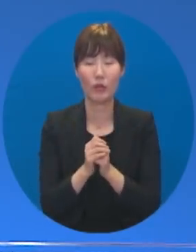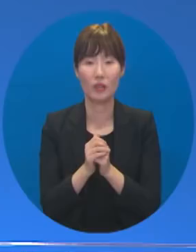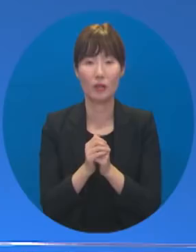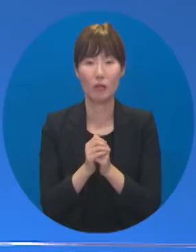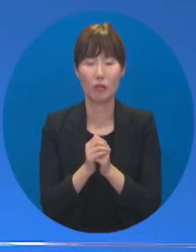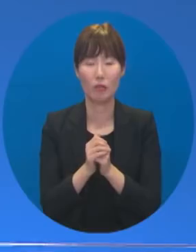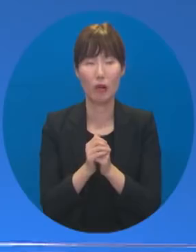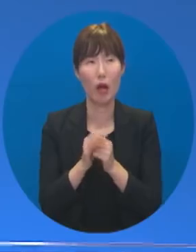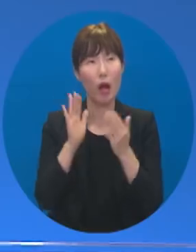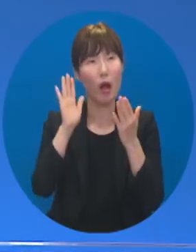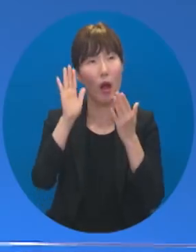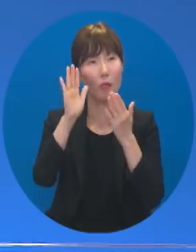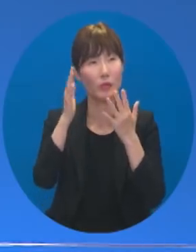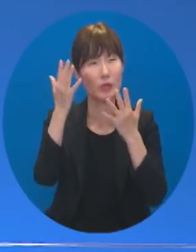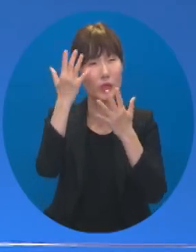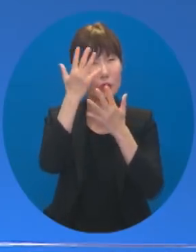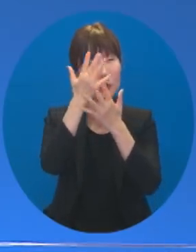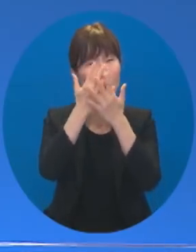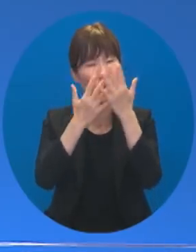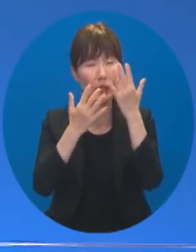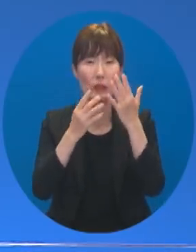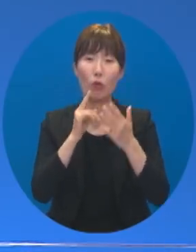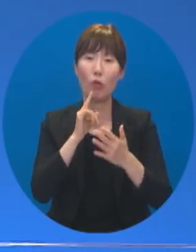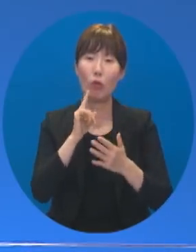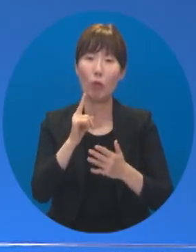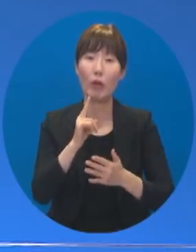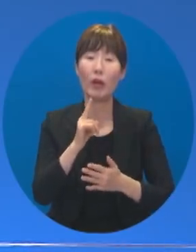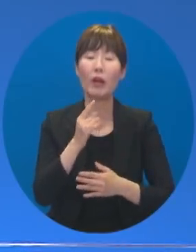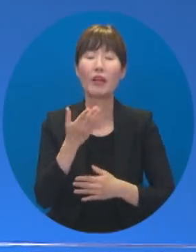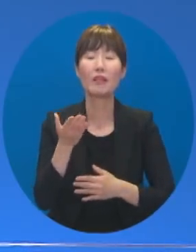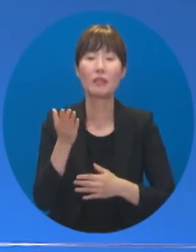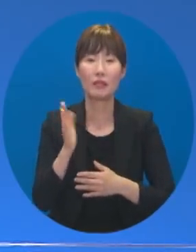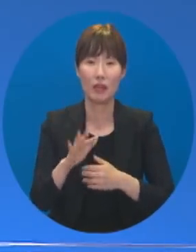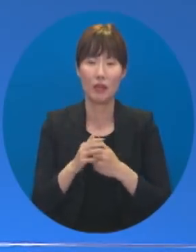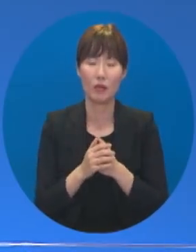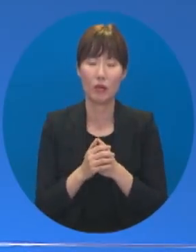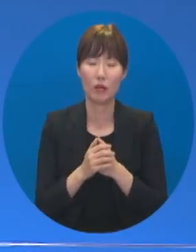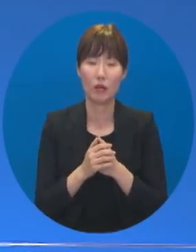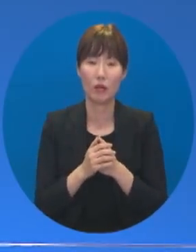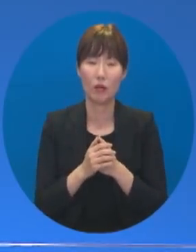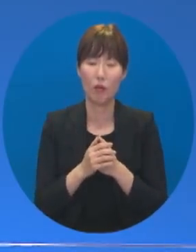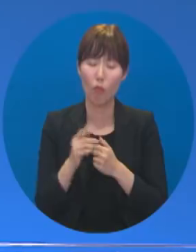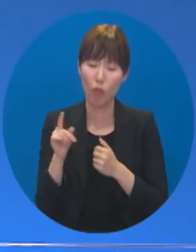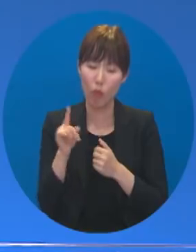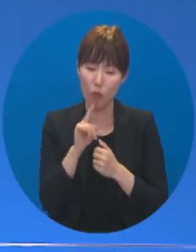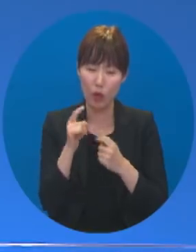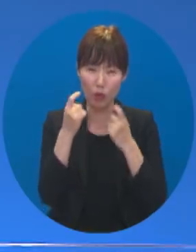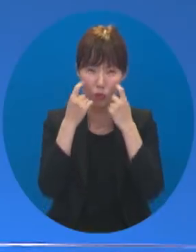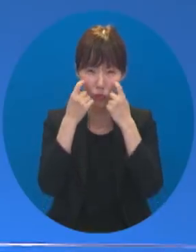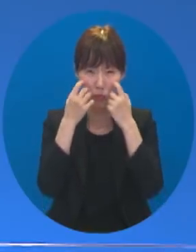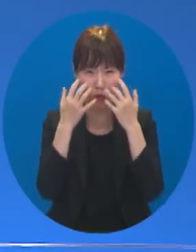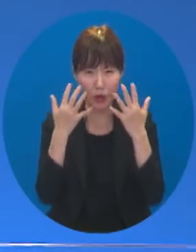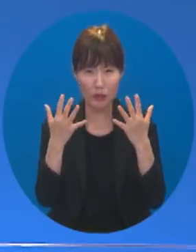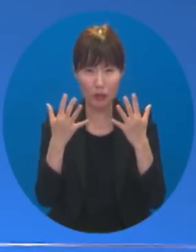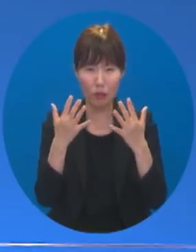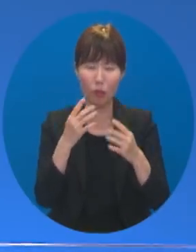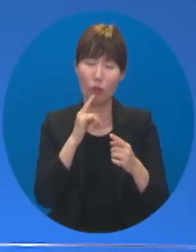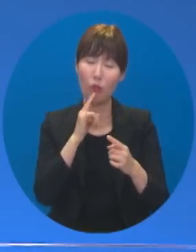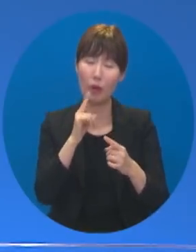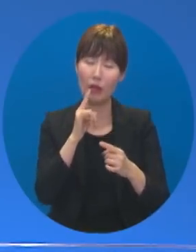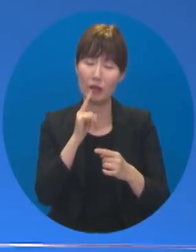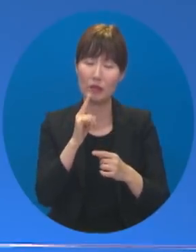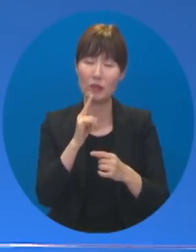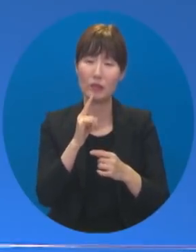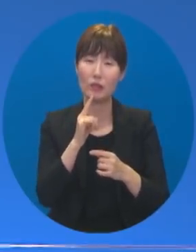심미하다고 이야기했는데 저는 참 무엇이 분명하다고 말했는지 많은 것들을 참